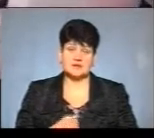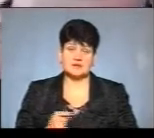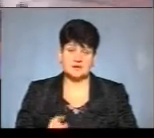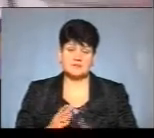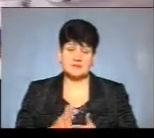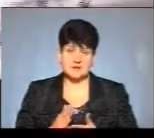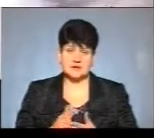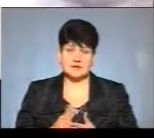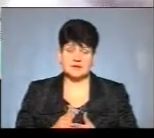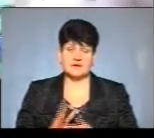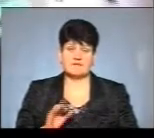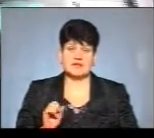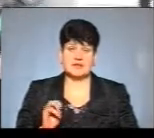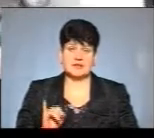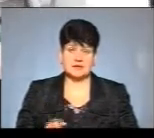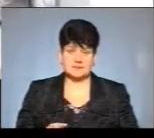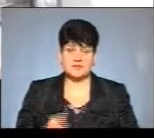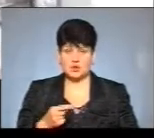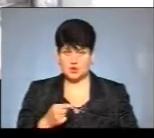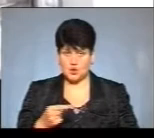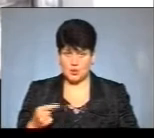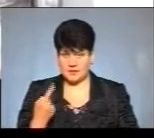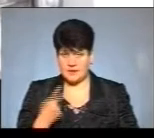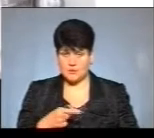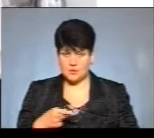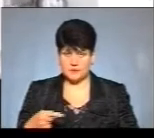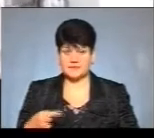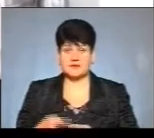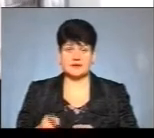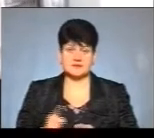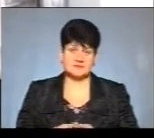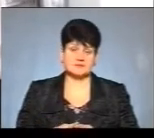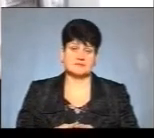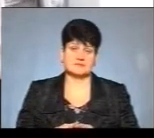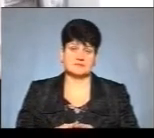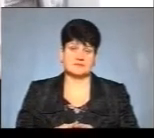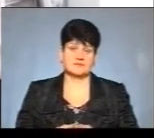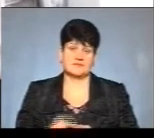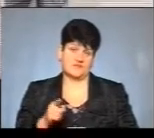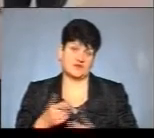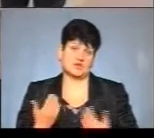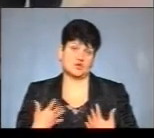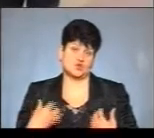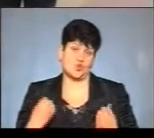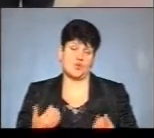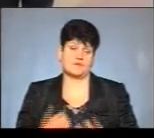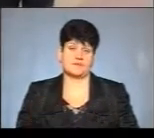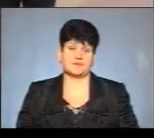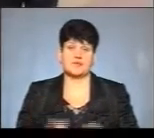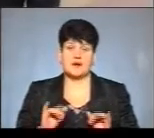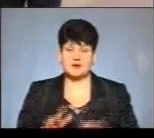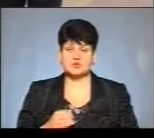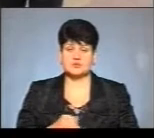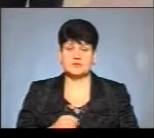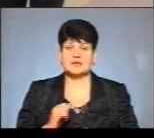виявлені антитіла до ВІЛ. Якщо одна полосочка, тест вважається негативним, тобто ви здорові. Акцію «Зроби